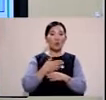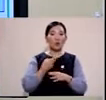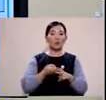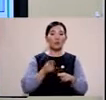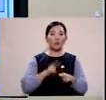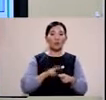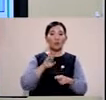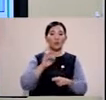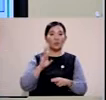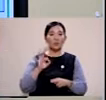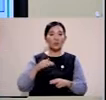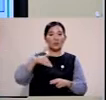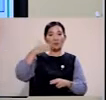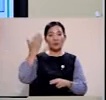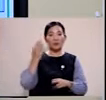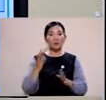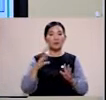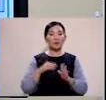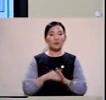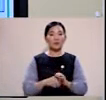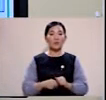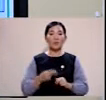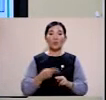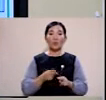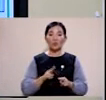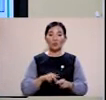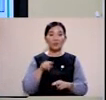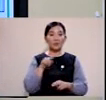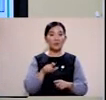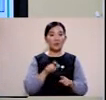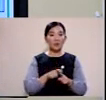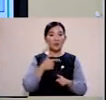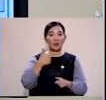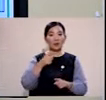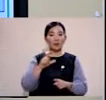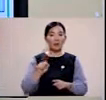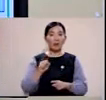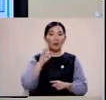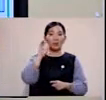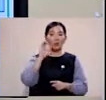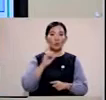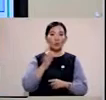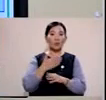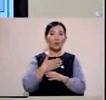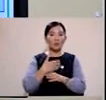shu bino tepasida hilpiraydi. Demak, bu gapimizda ega O'zbekiston